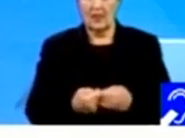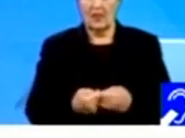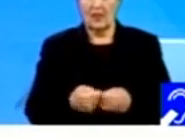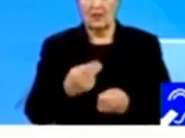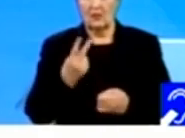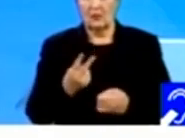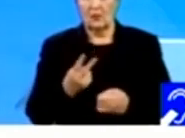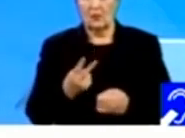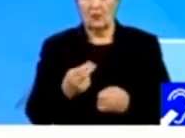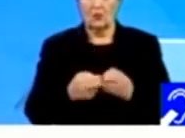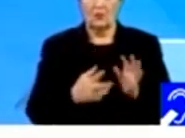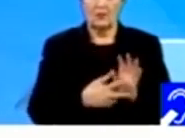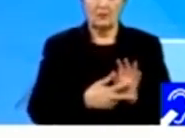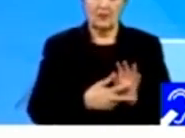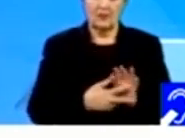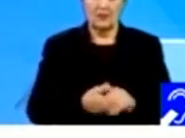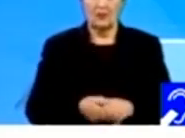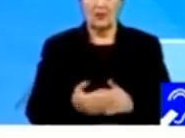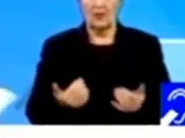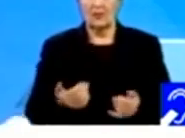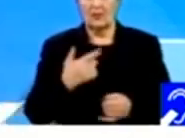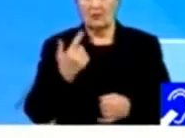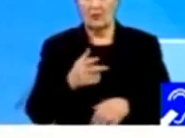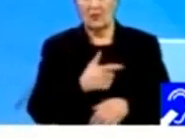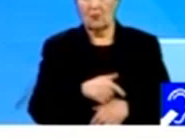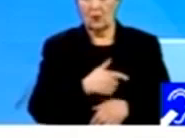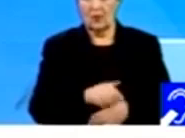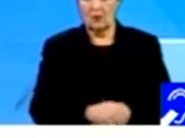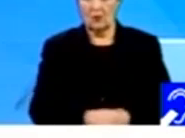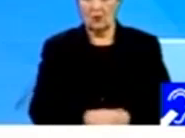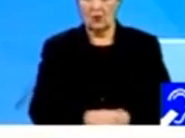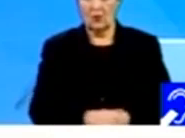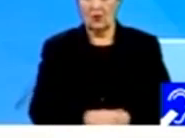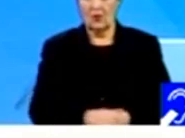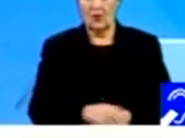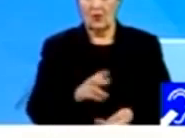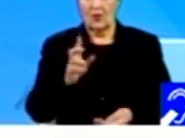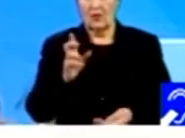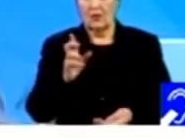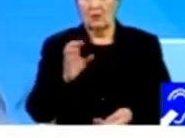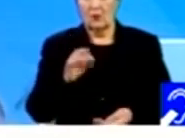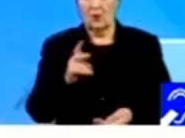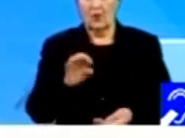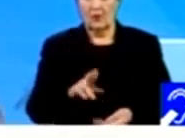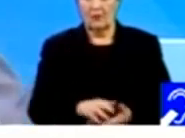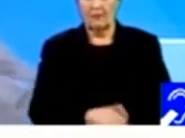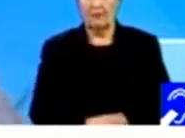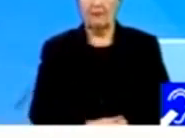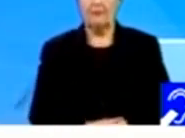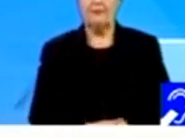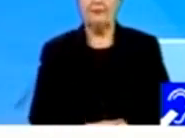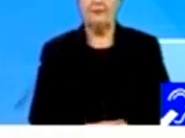2, în medie 18. Astăzi eu am vorbit cu deputatul domnul Vladimir Bolea. Vreau să știți acest